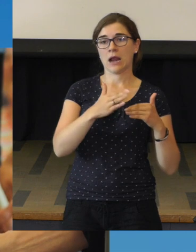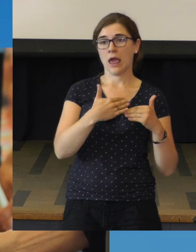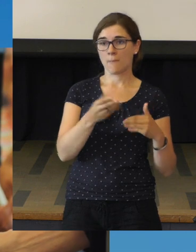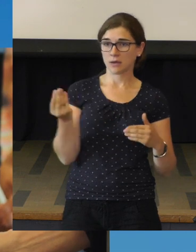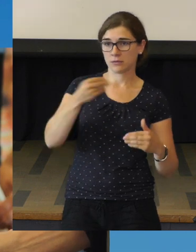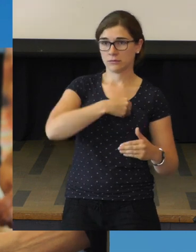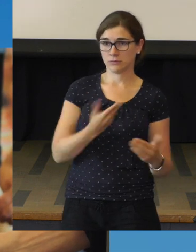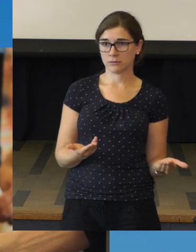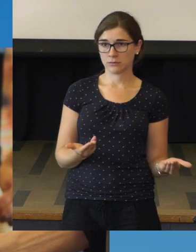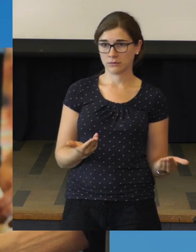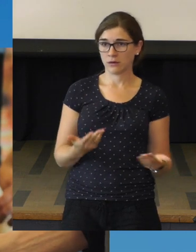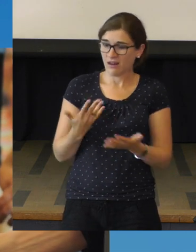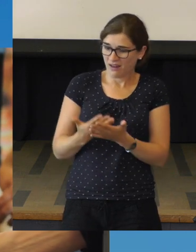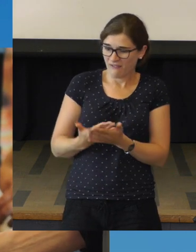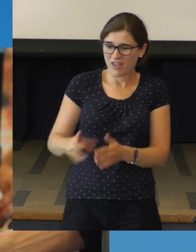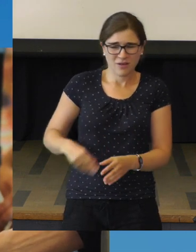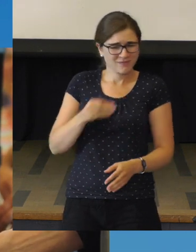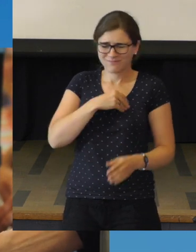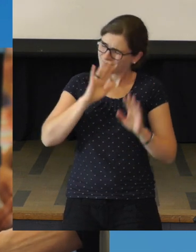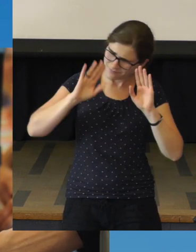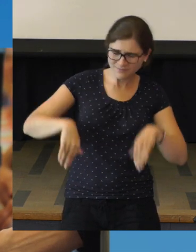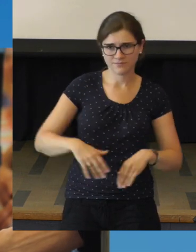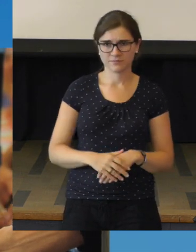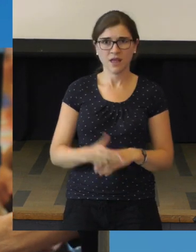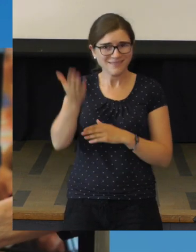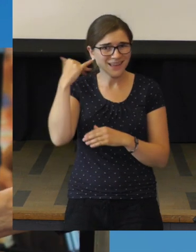das, die Reparatur empfohlen.